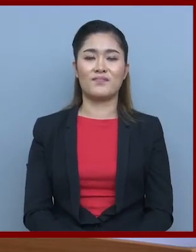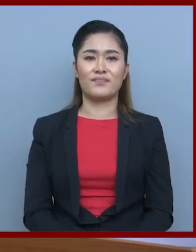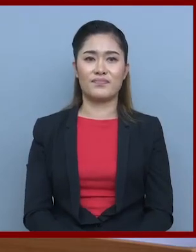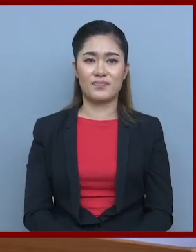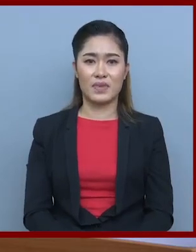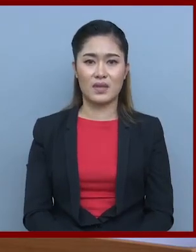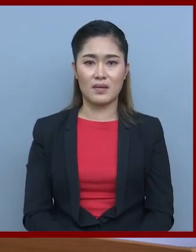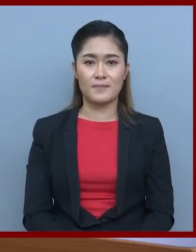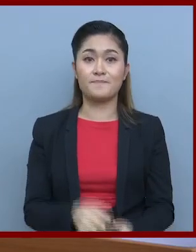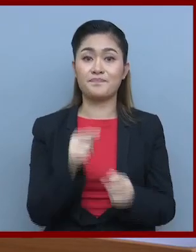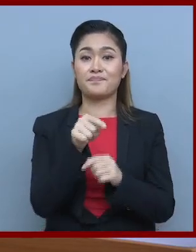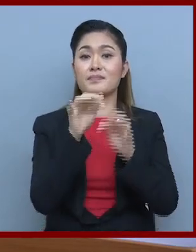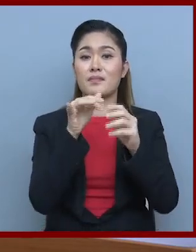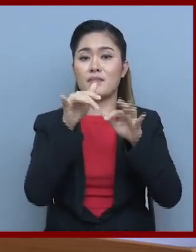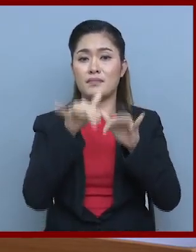Bevel Width เป็น3